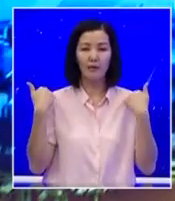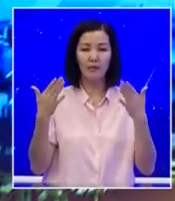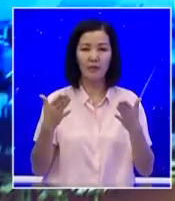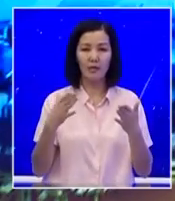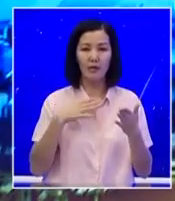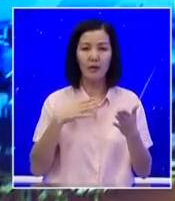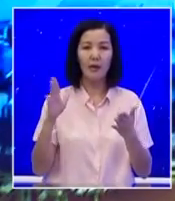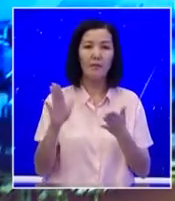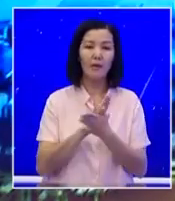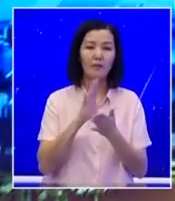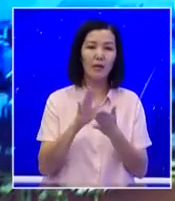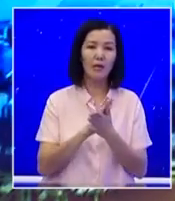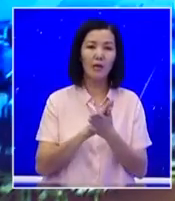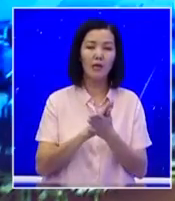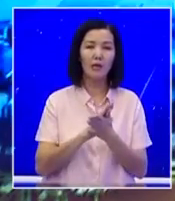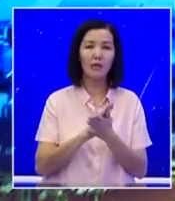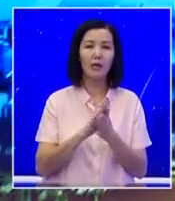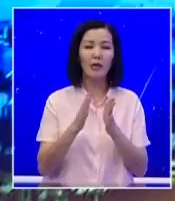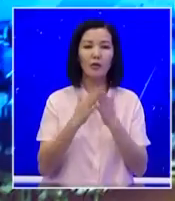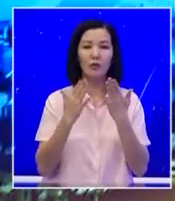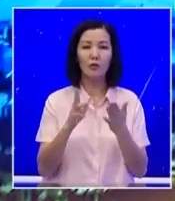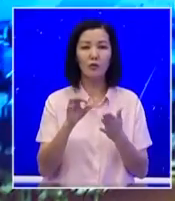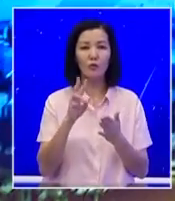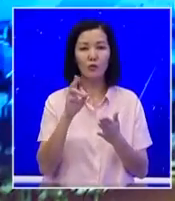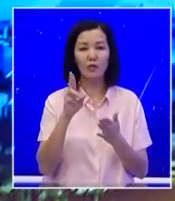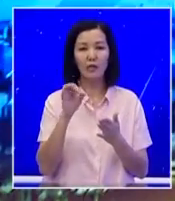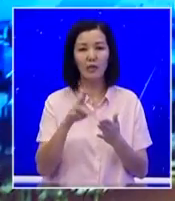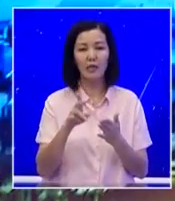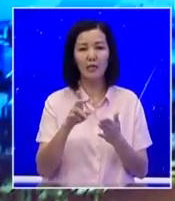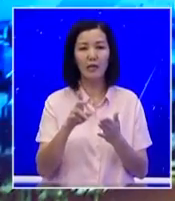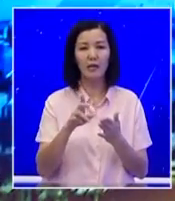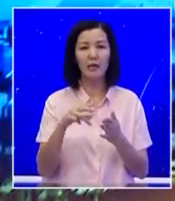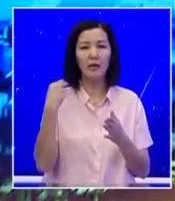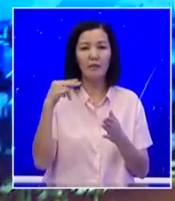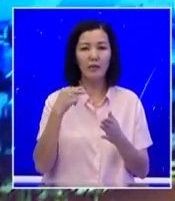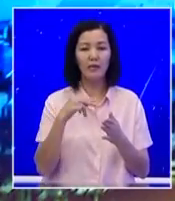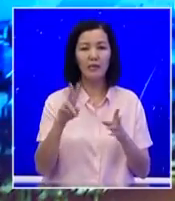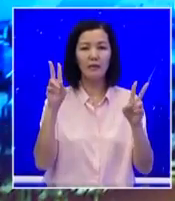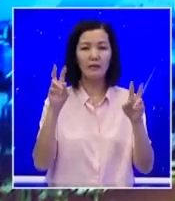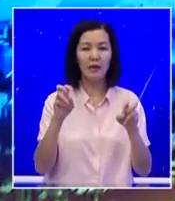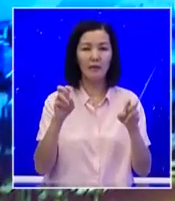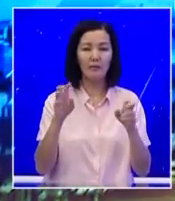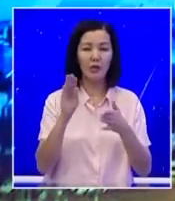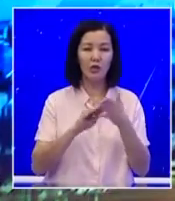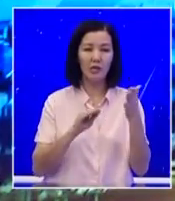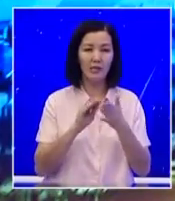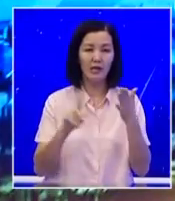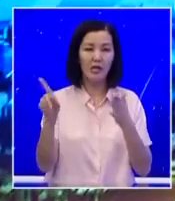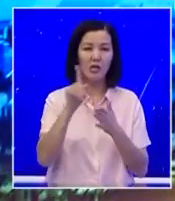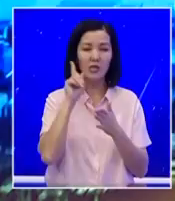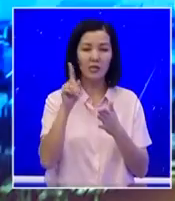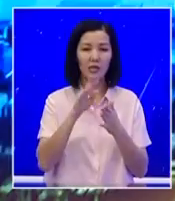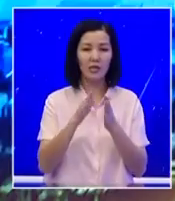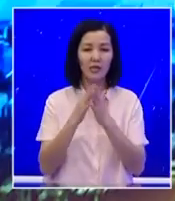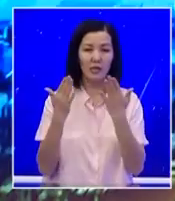тегін тарту етті. Баспагер, Күміс кітап, Күнкөрістен кет, Байлыққа жет, Президент сынды туындыларының авторы. Ол жастар арасында